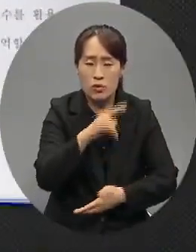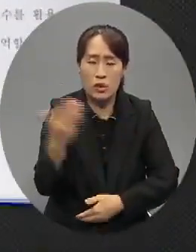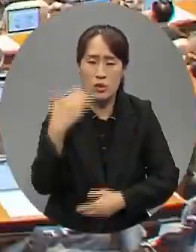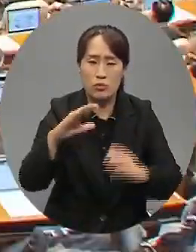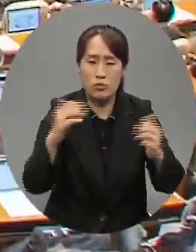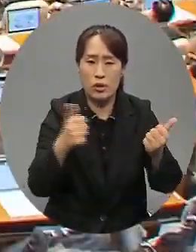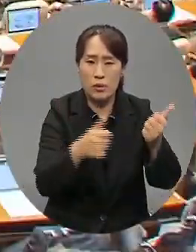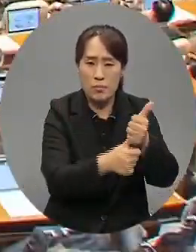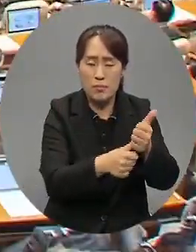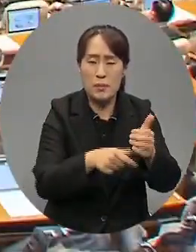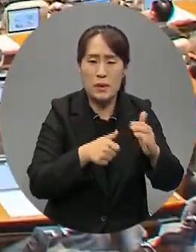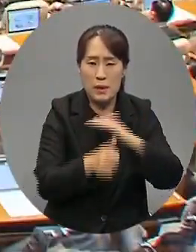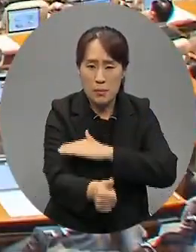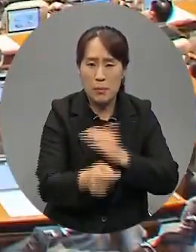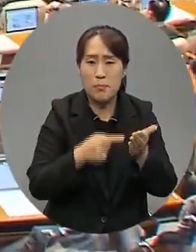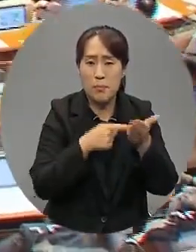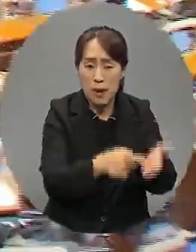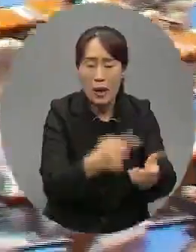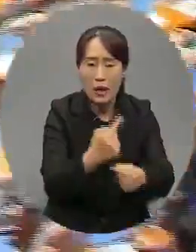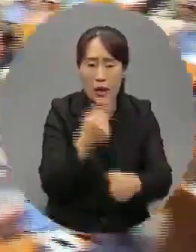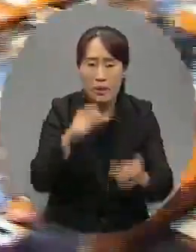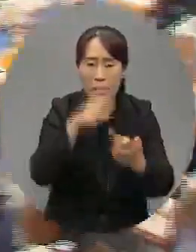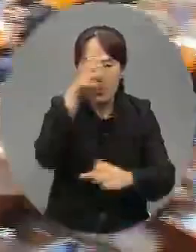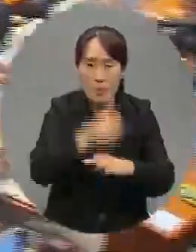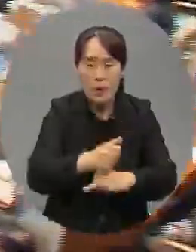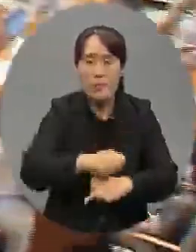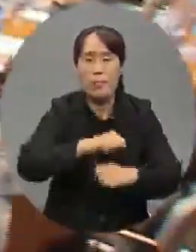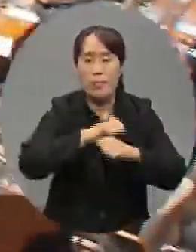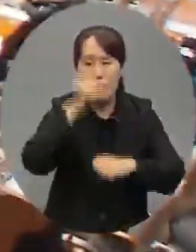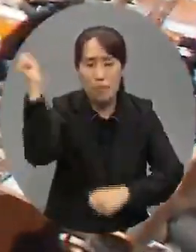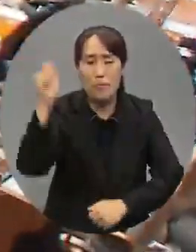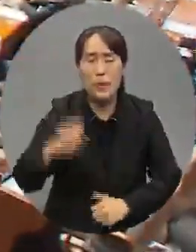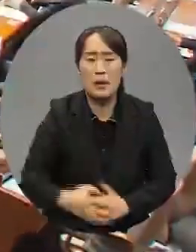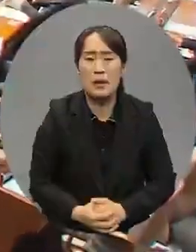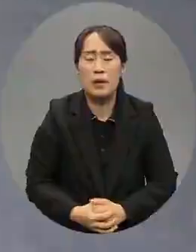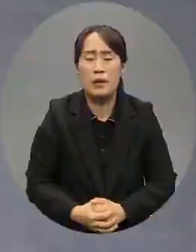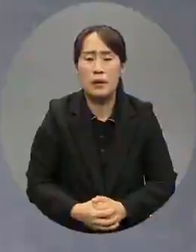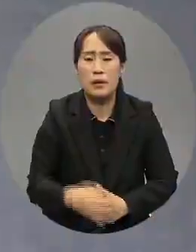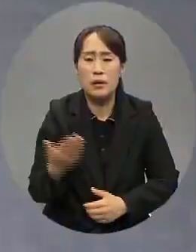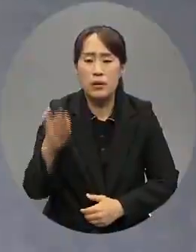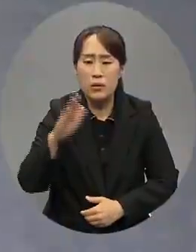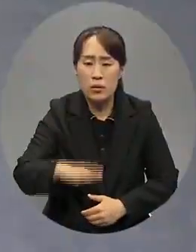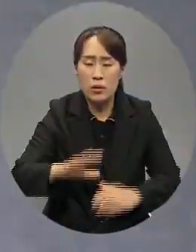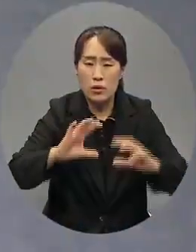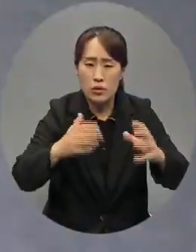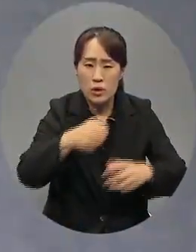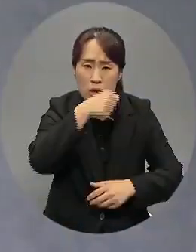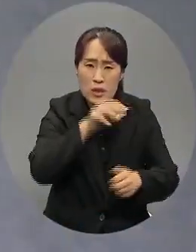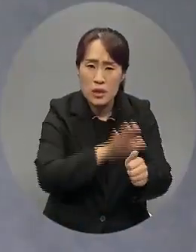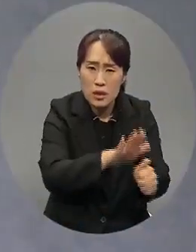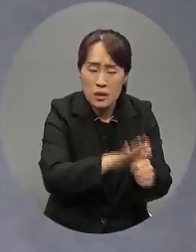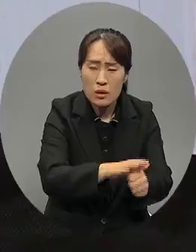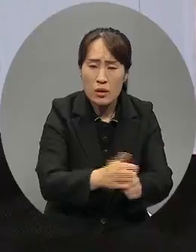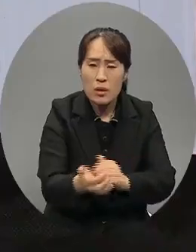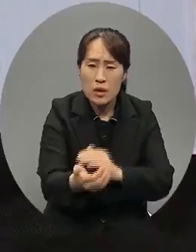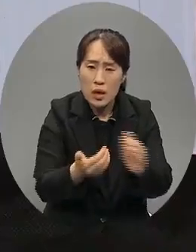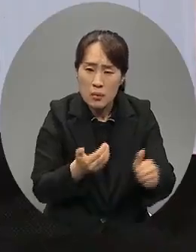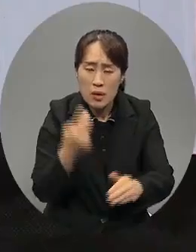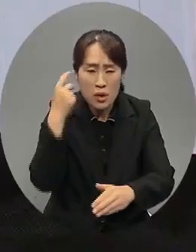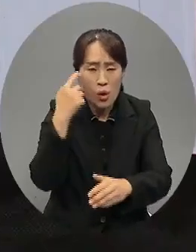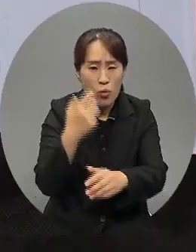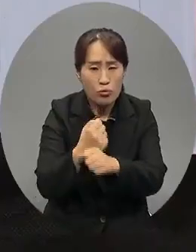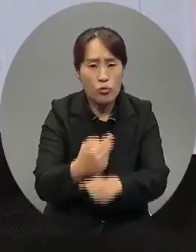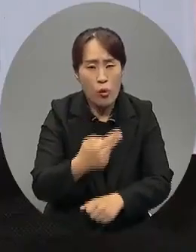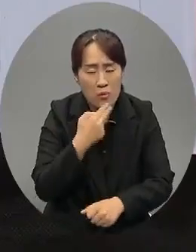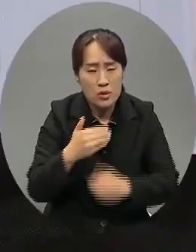국회 부의장이 대표 발의해 지난해 말 국회를 통과했습니다. 그런데 국가재정지원이나 예비타당성 조사